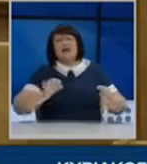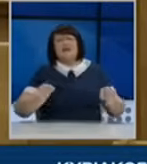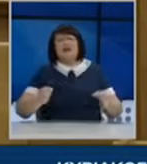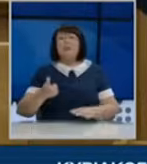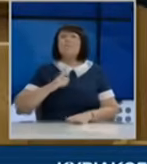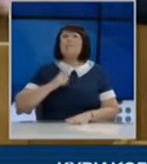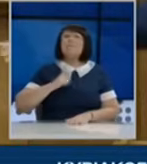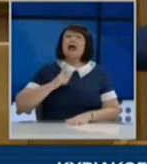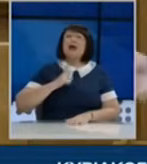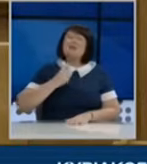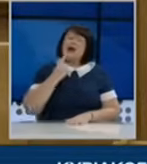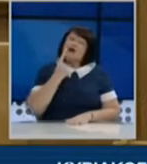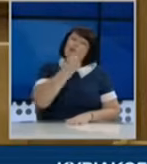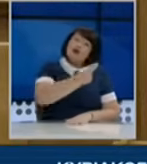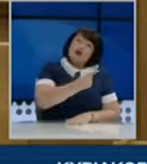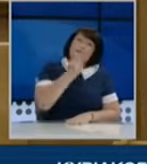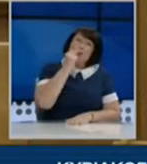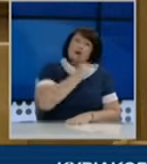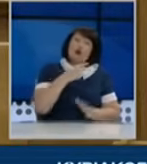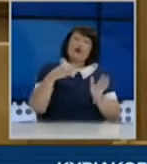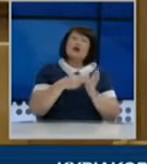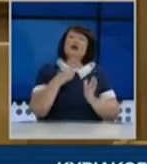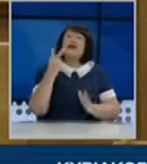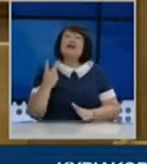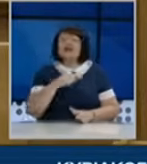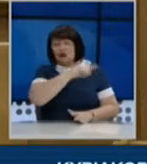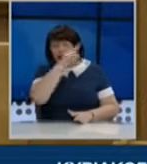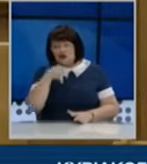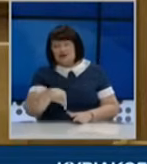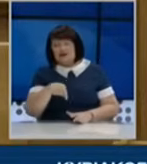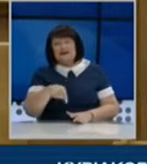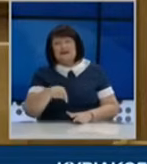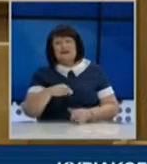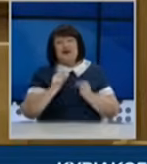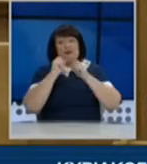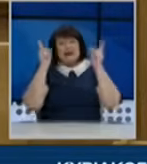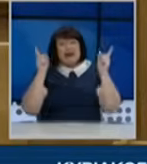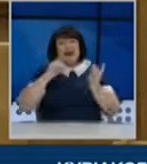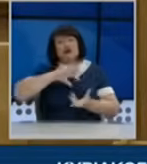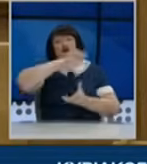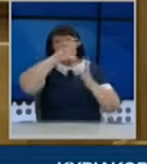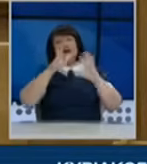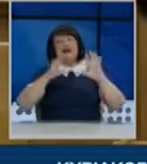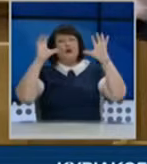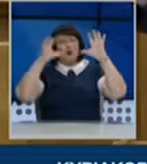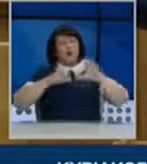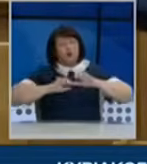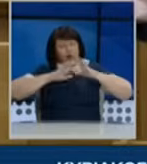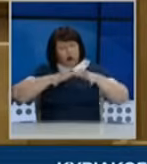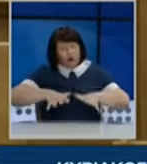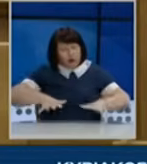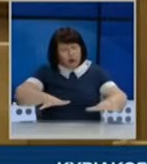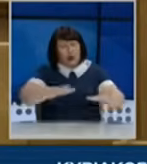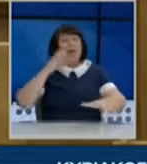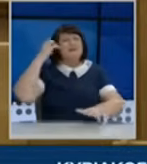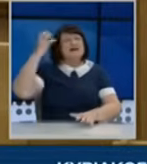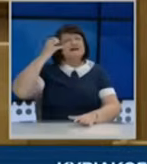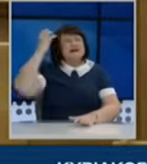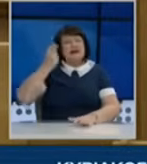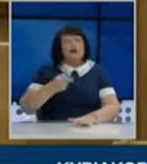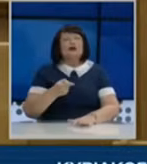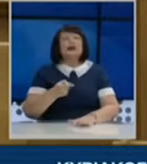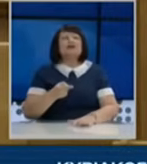περιμένω ακόμα πριν του Πρωθυπουργού από το 2002 να πλημμυρίσει επιτέλους η γη, όπως έλεγαν οι επιστήμονές σας που λατρεύετε, για να